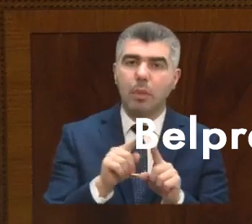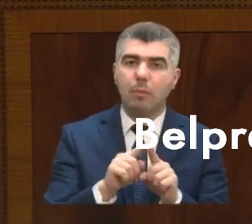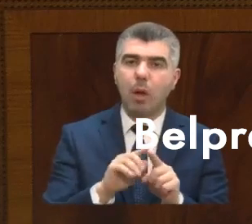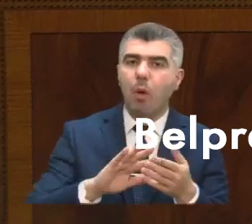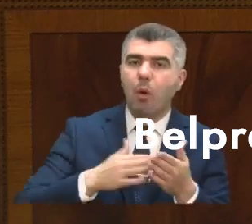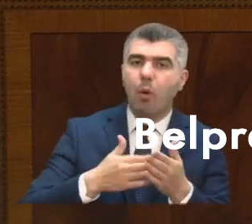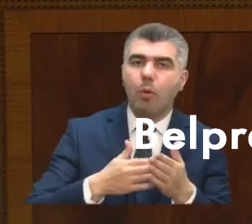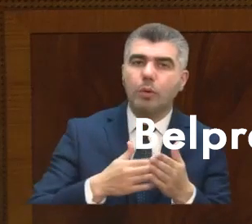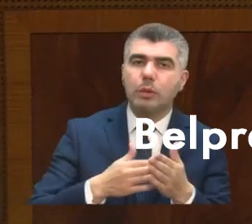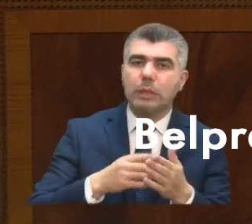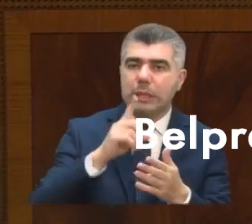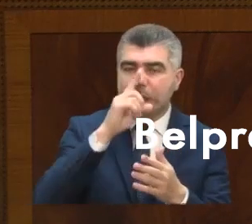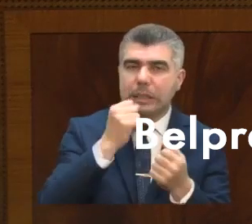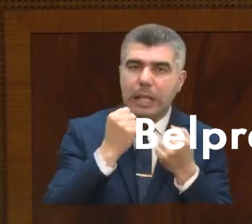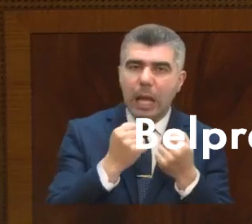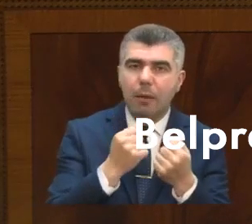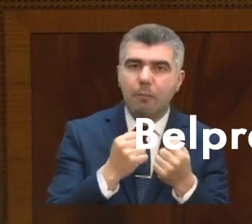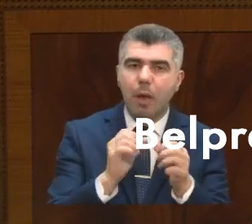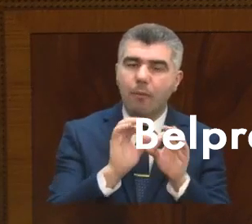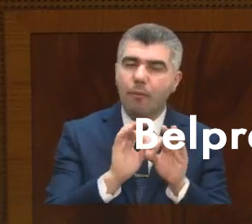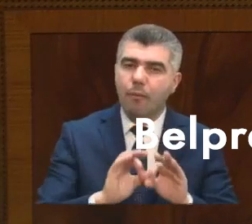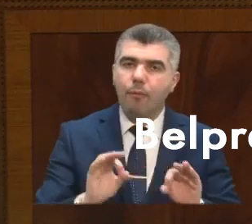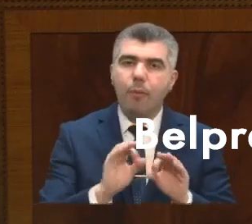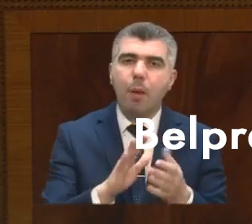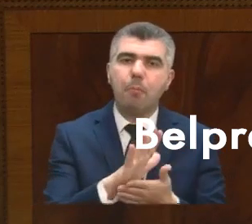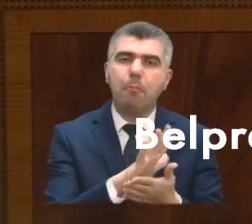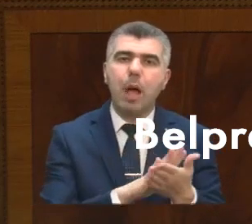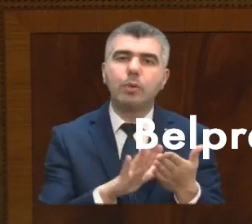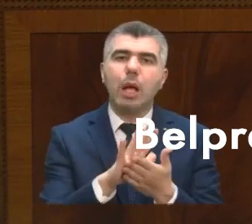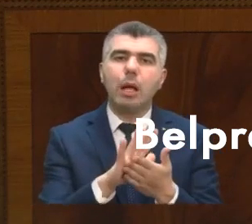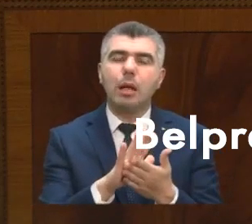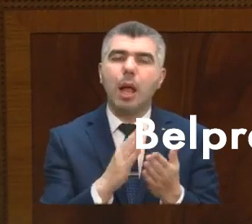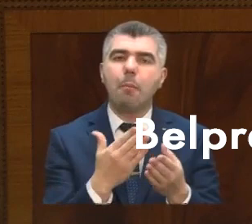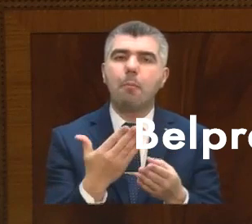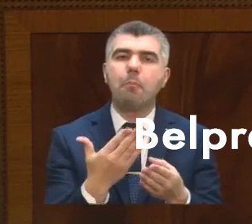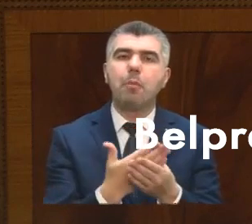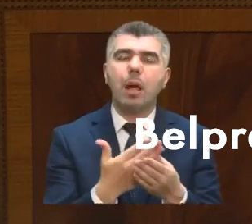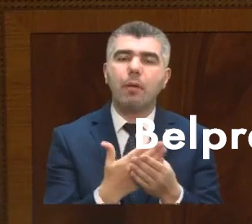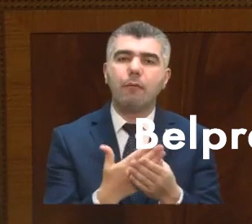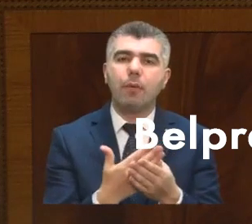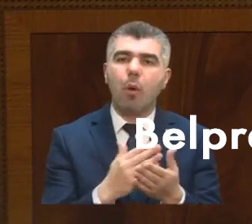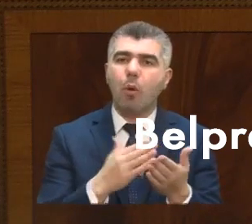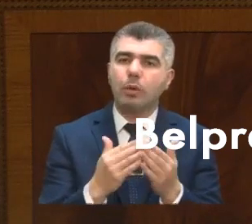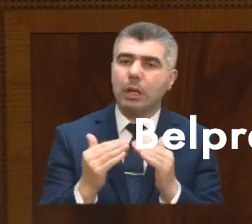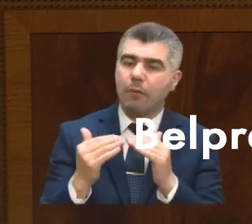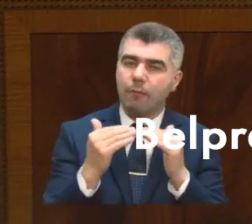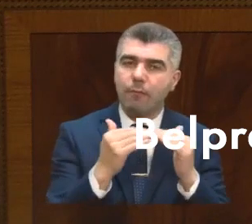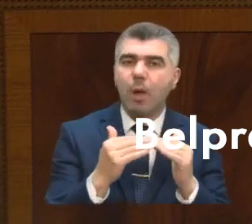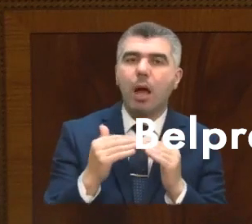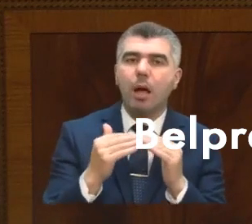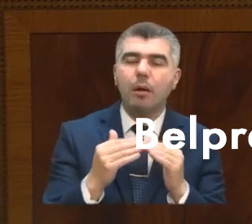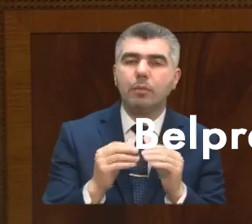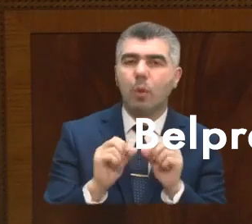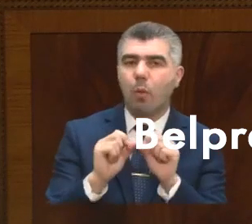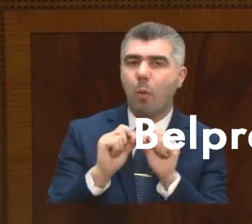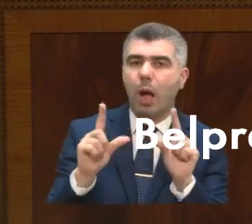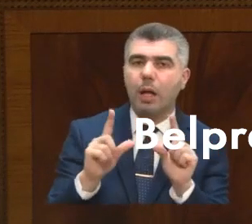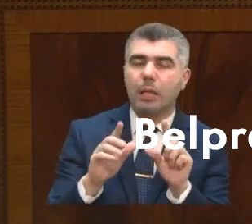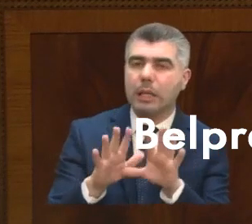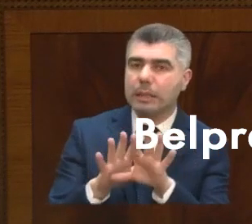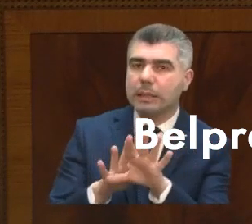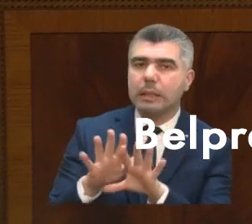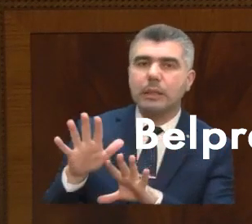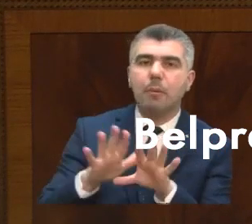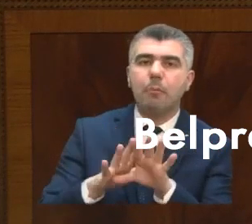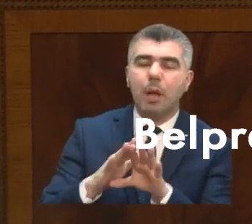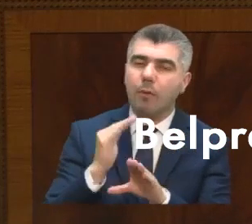الأزمة لإيجاد حل نهائي وشامل لهذا الملف بحل توافقي أساسه النجاعة في التدبير